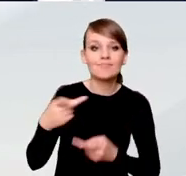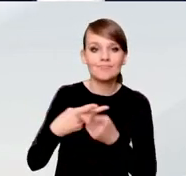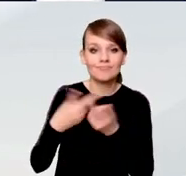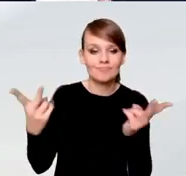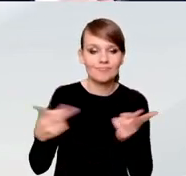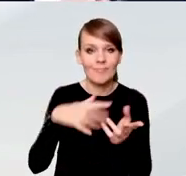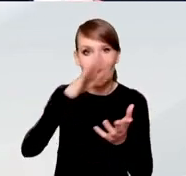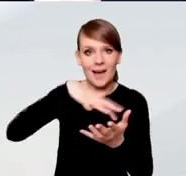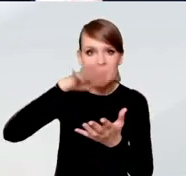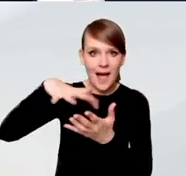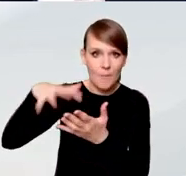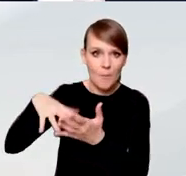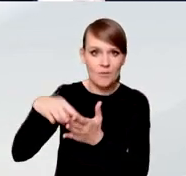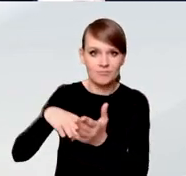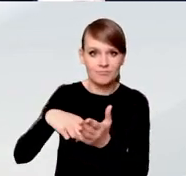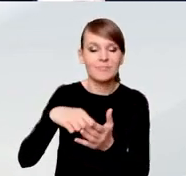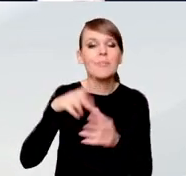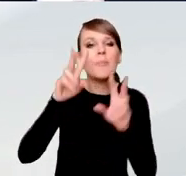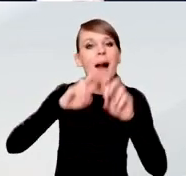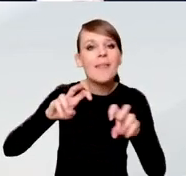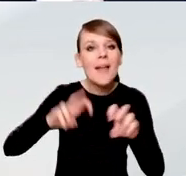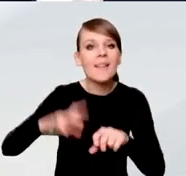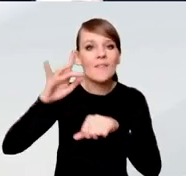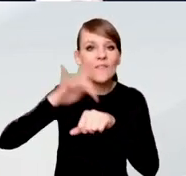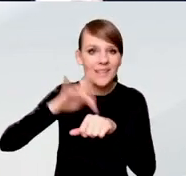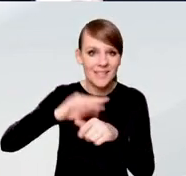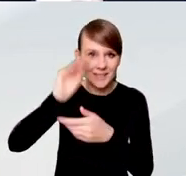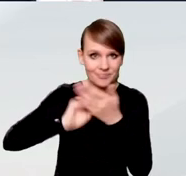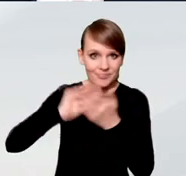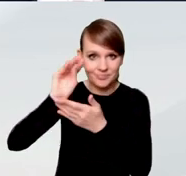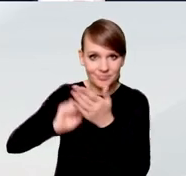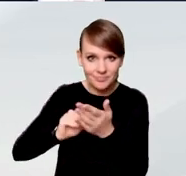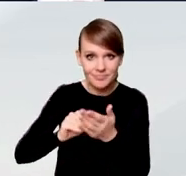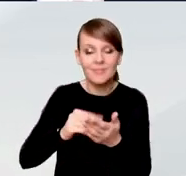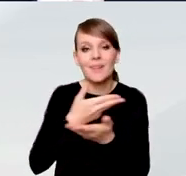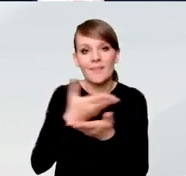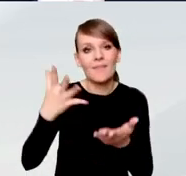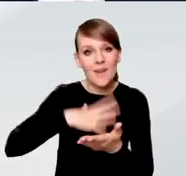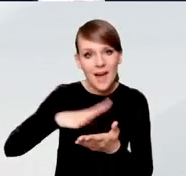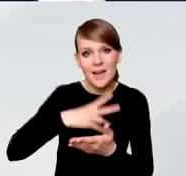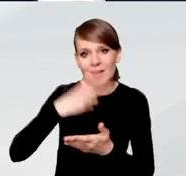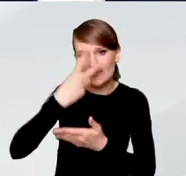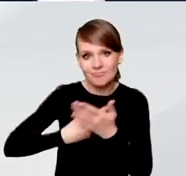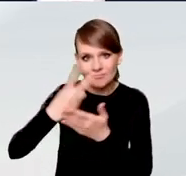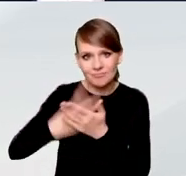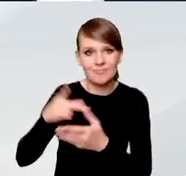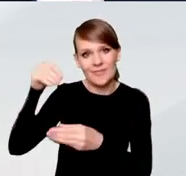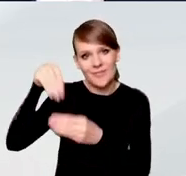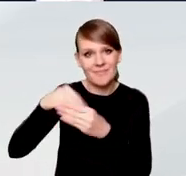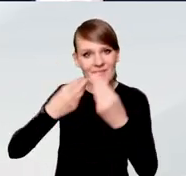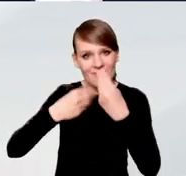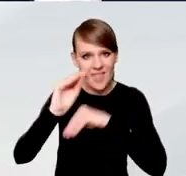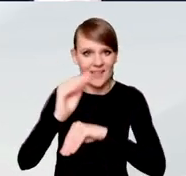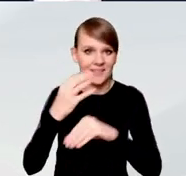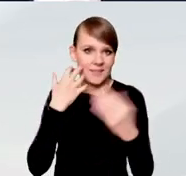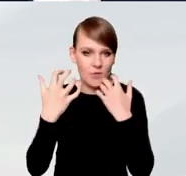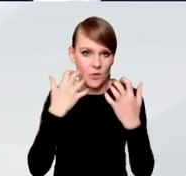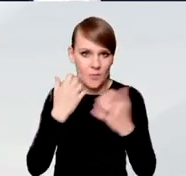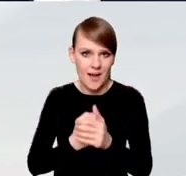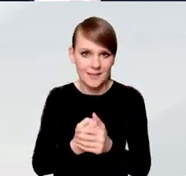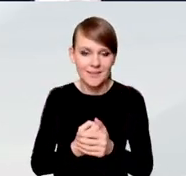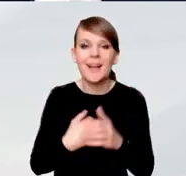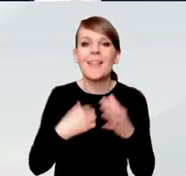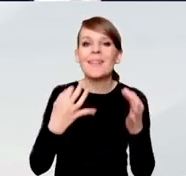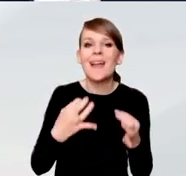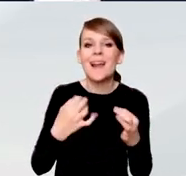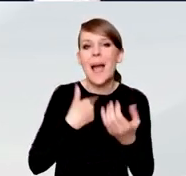zachęcam Państwa do szerszego zgłębienia wyników badań, bo te wyniki, które zaprezentowałam, to